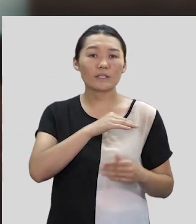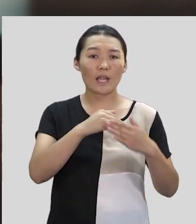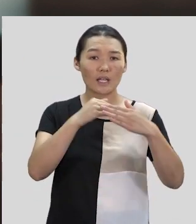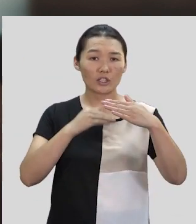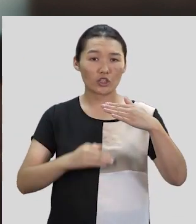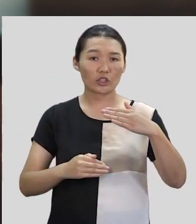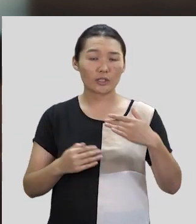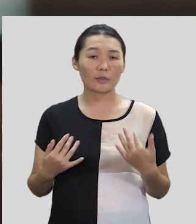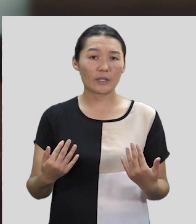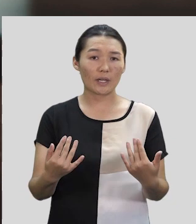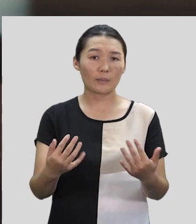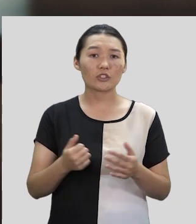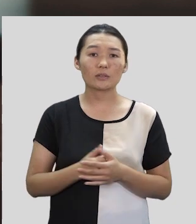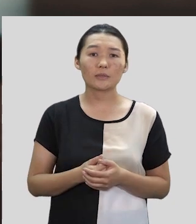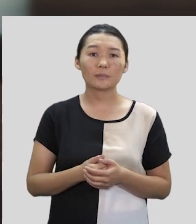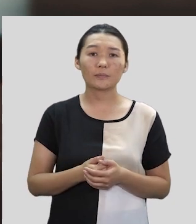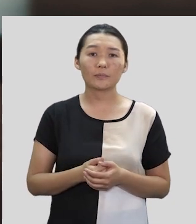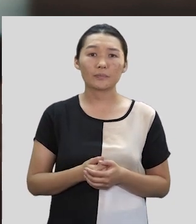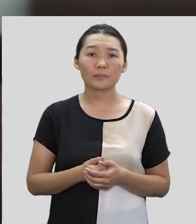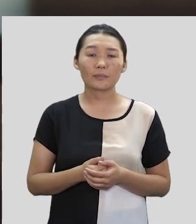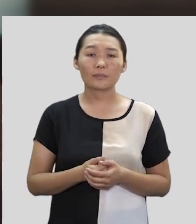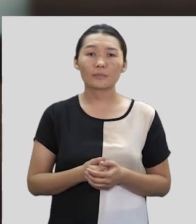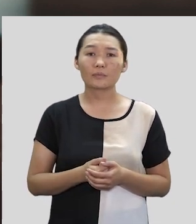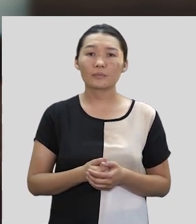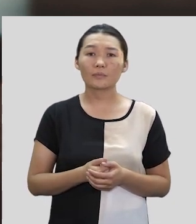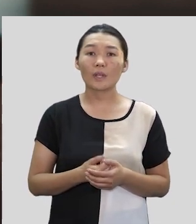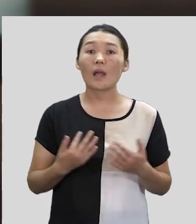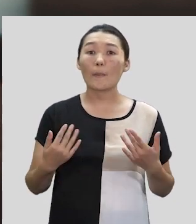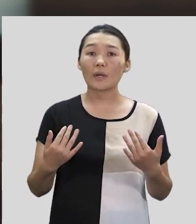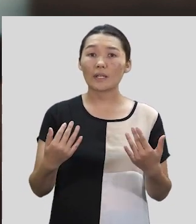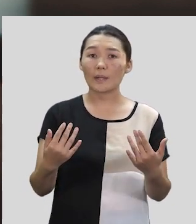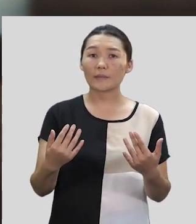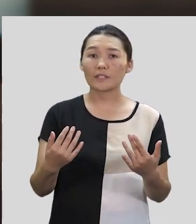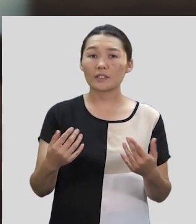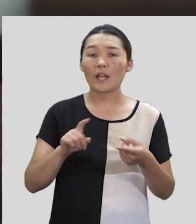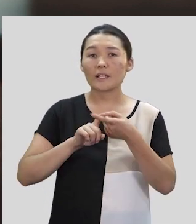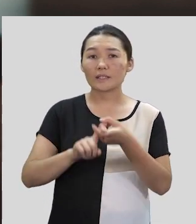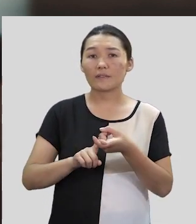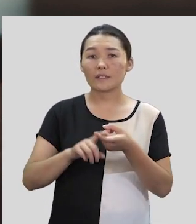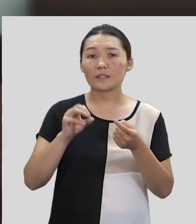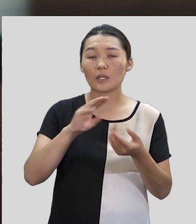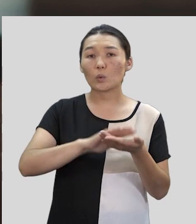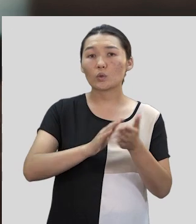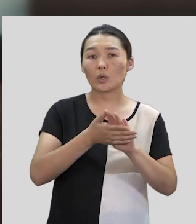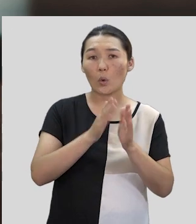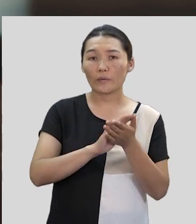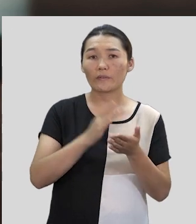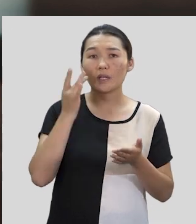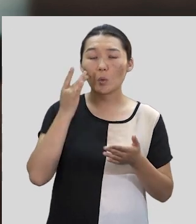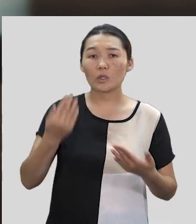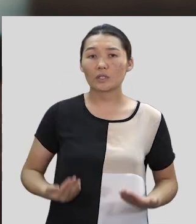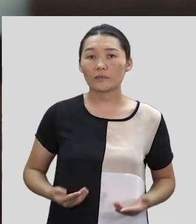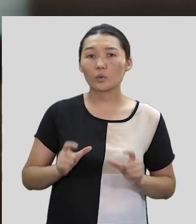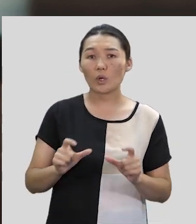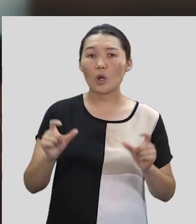потребностями то есть потребности зависят от условий в которых живут люди